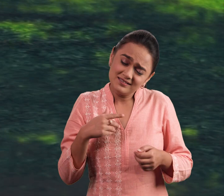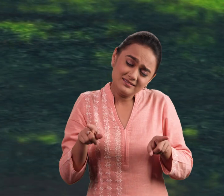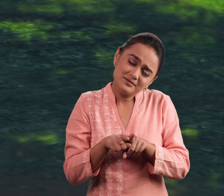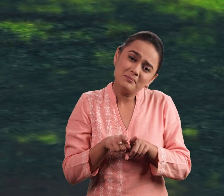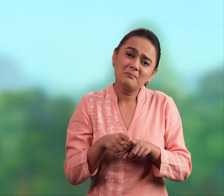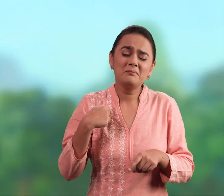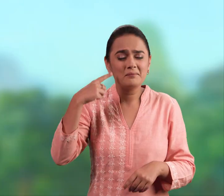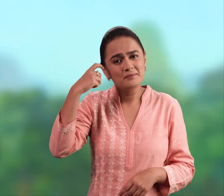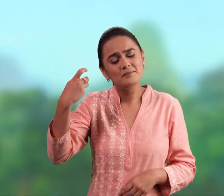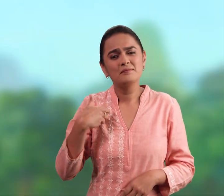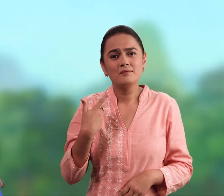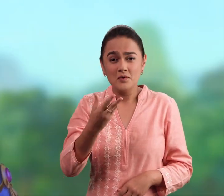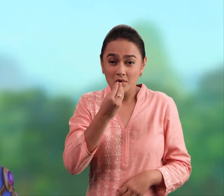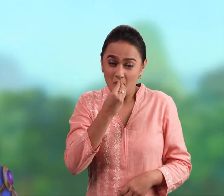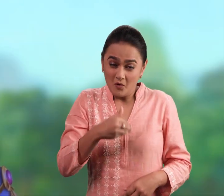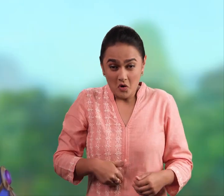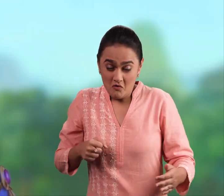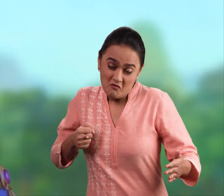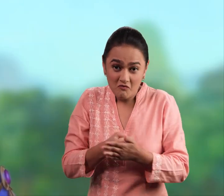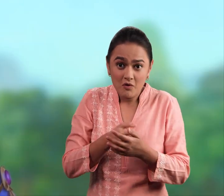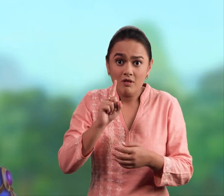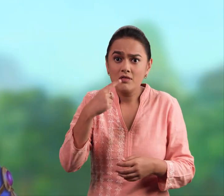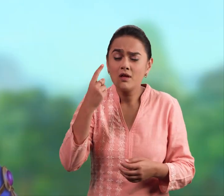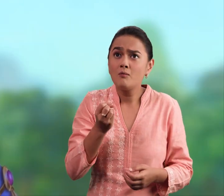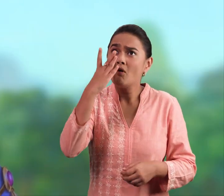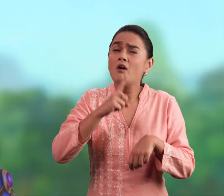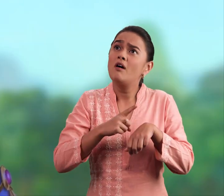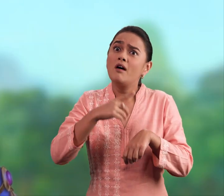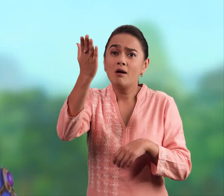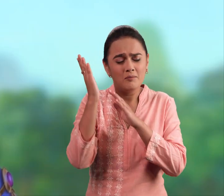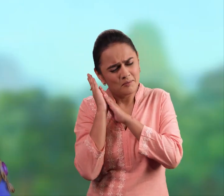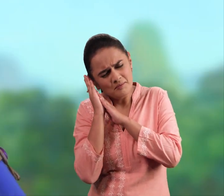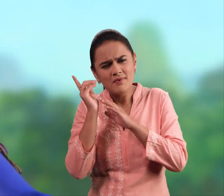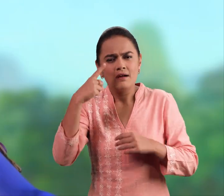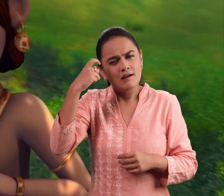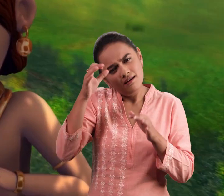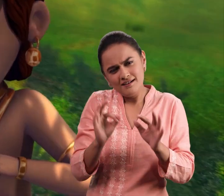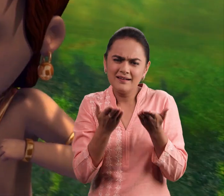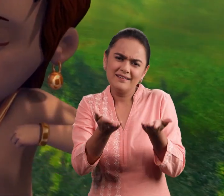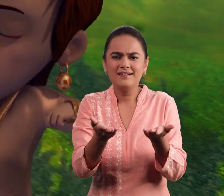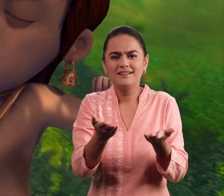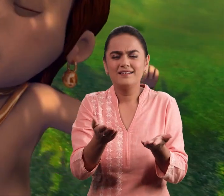मैंने भी। पेट भर के खाओगे और दिन के समय सोओगे तो ऐसा ही होगा ना?